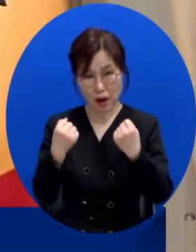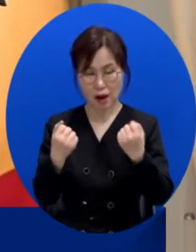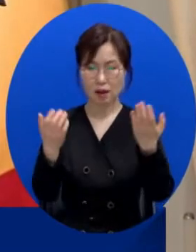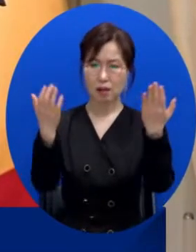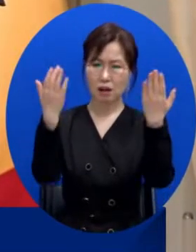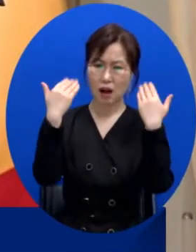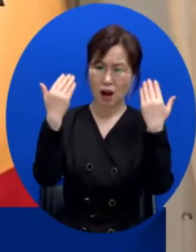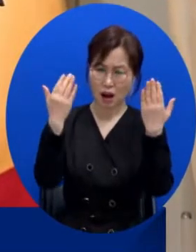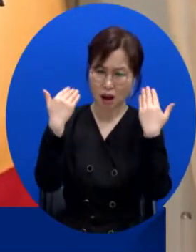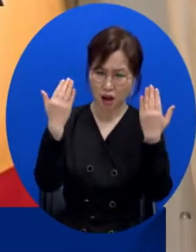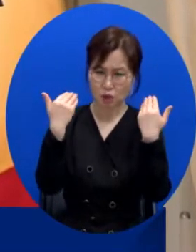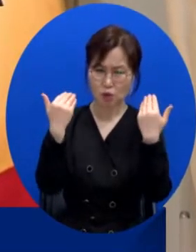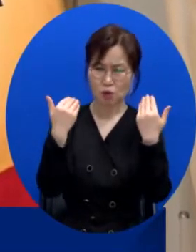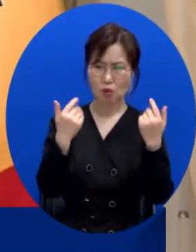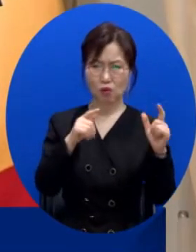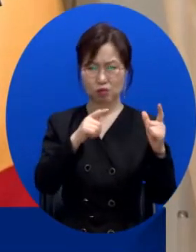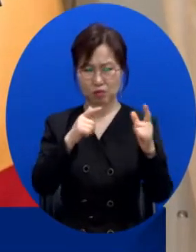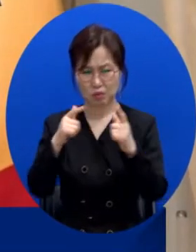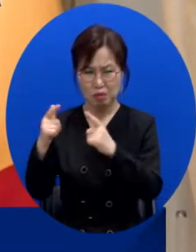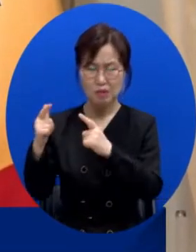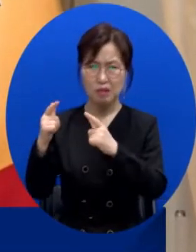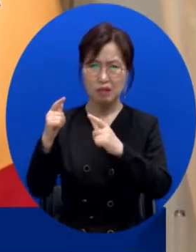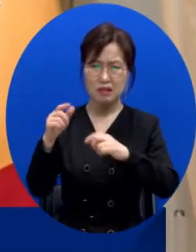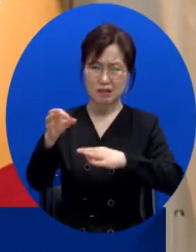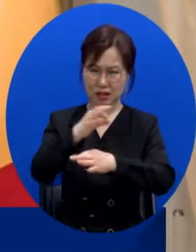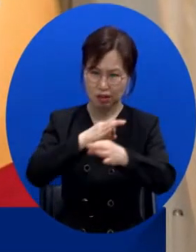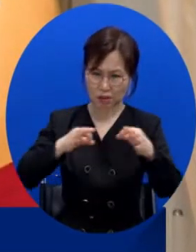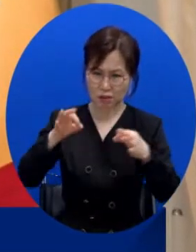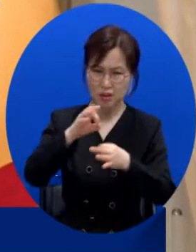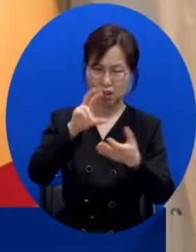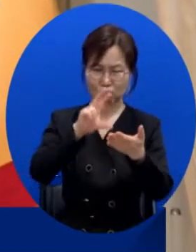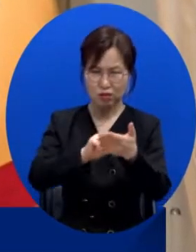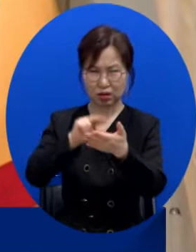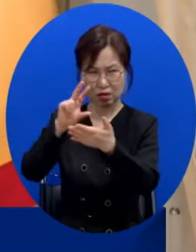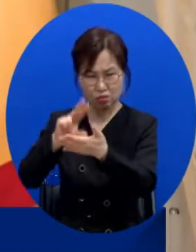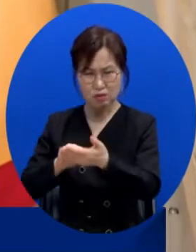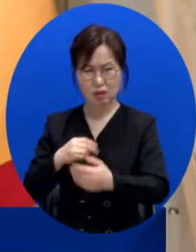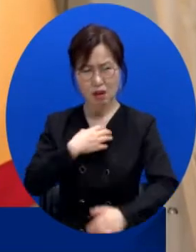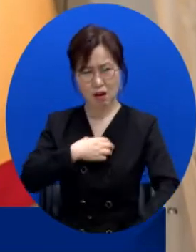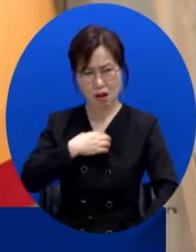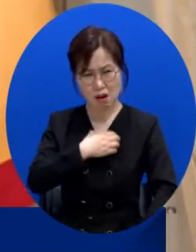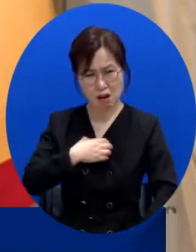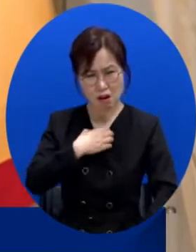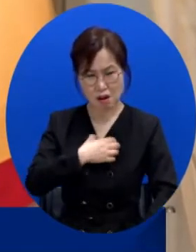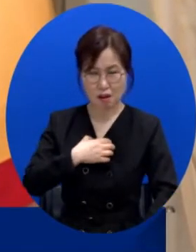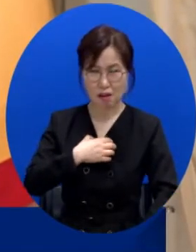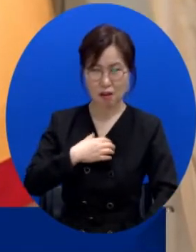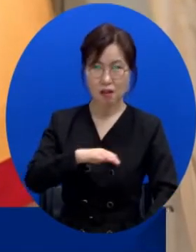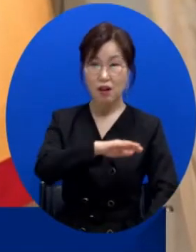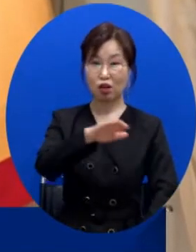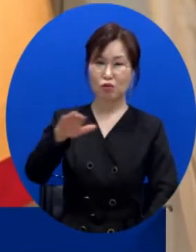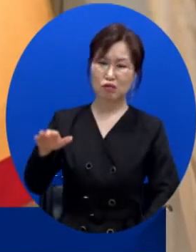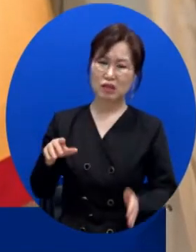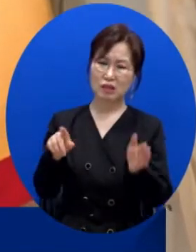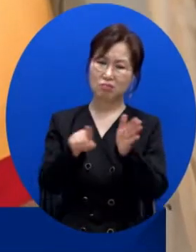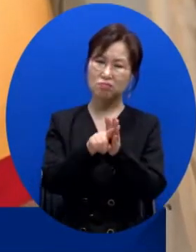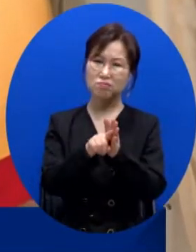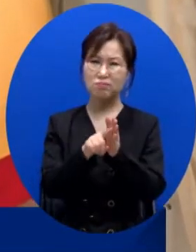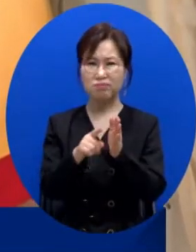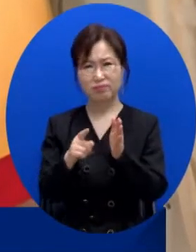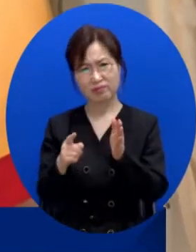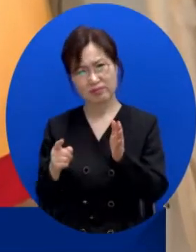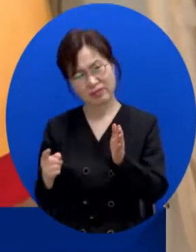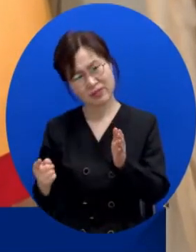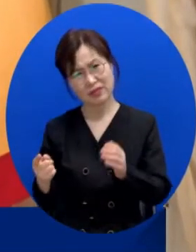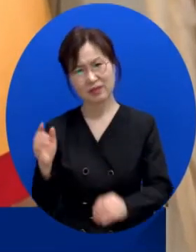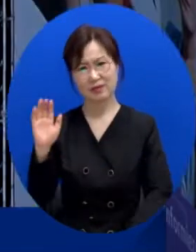kommt zu den Sorgen über Gesundheit, Schule, Arbeit, Wirtschaft eine weitere Dimension hinzu, eine Krise